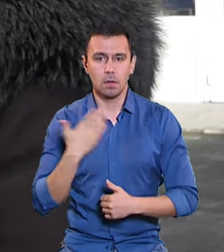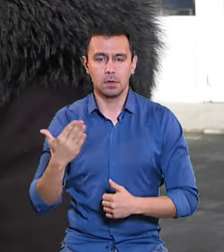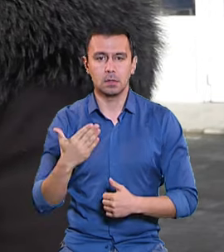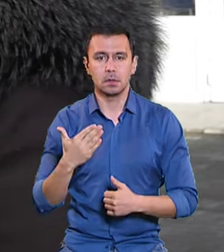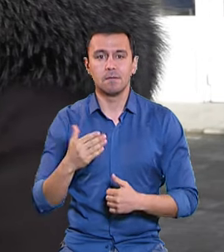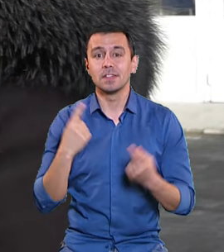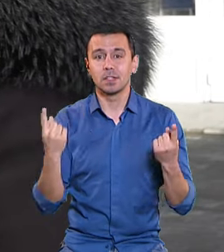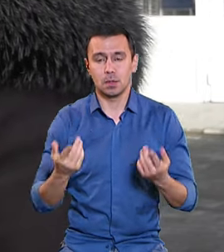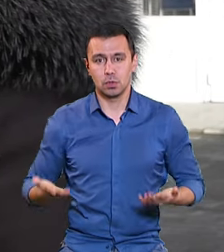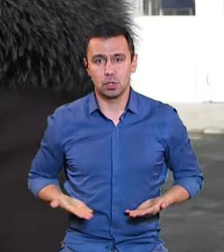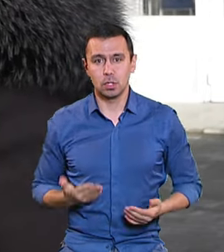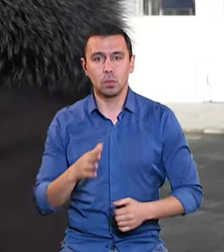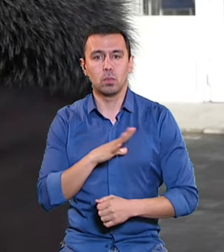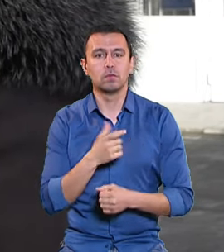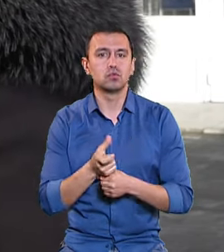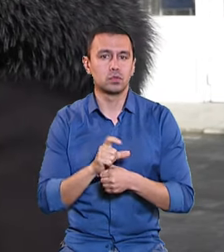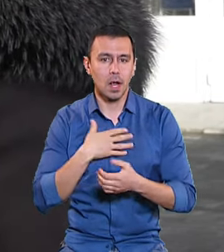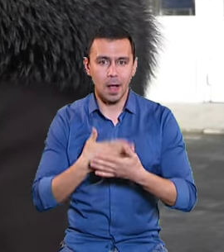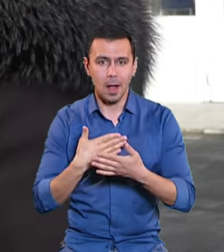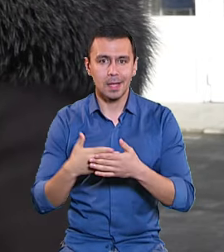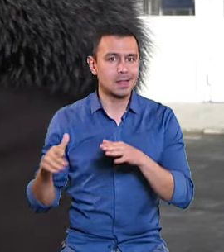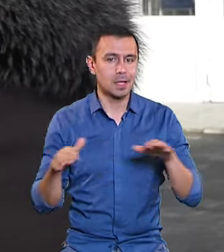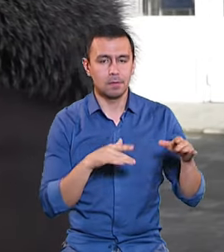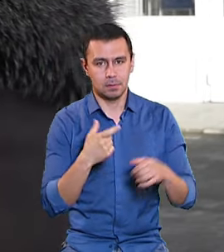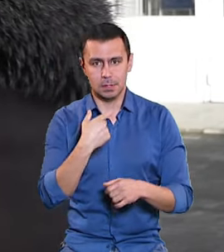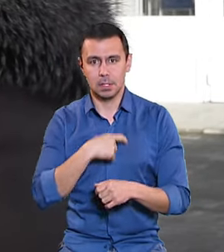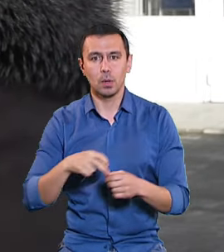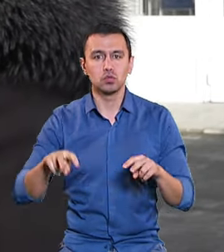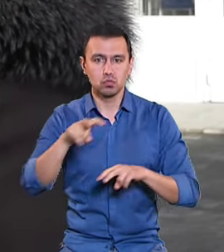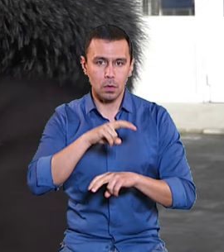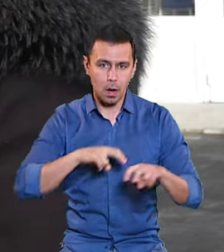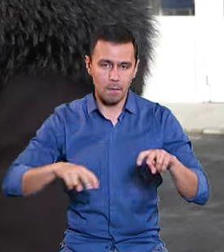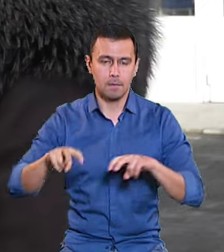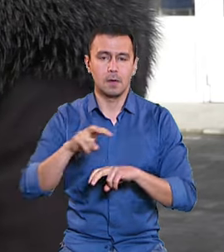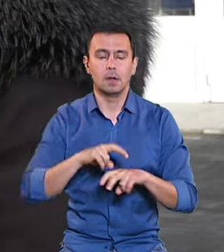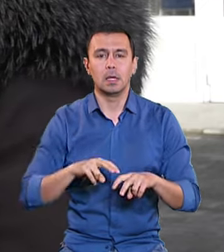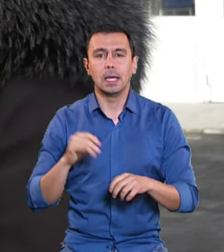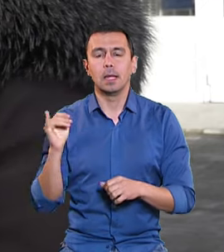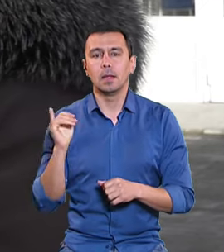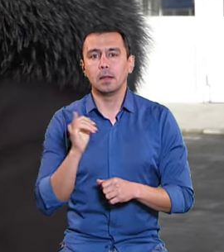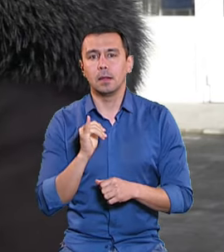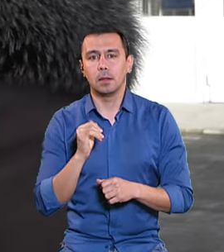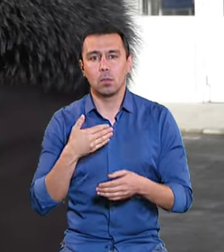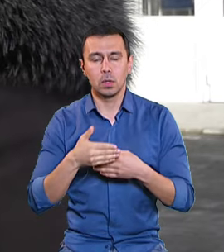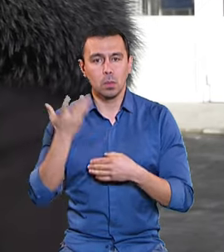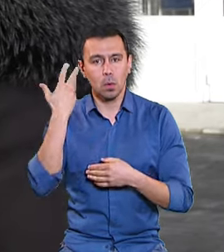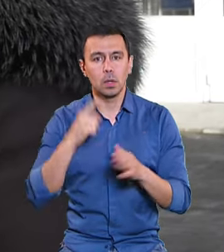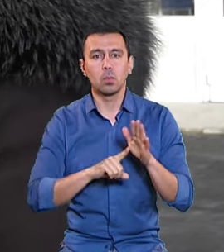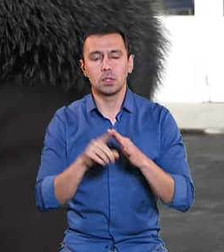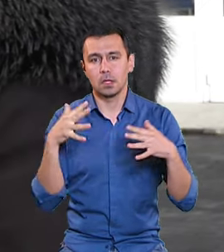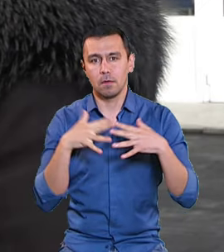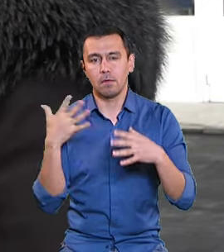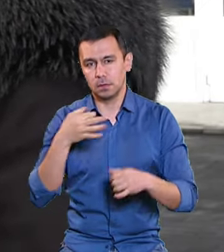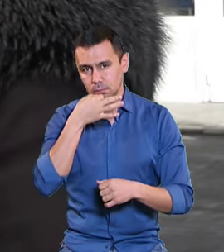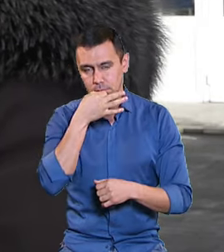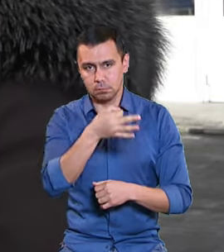цивільному житті, він був дуже активний, він себе шукав. І потім, коли почалася війна, він